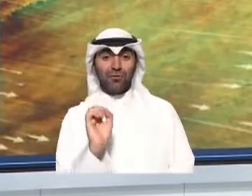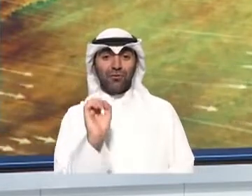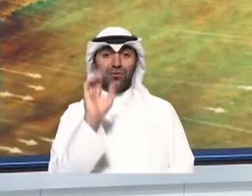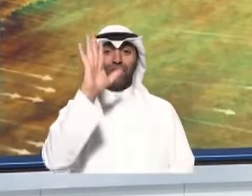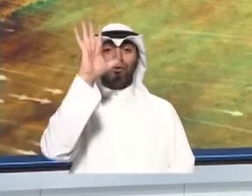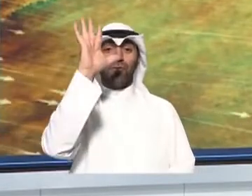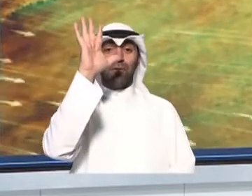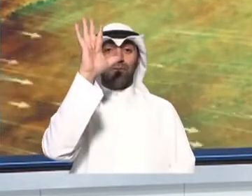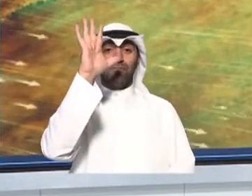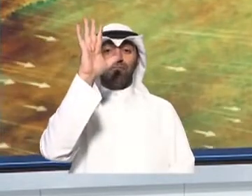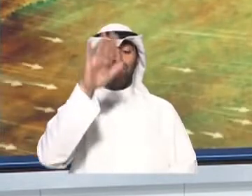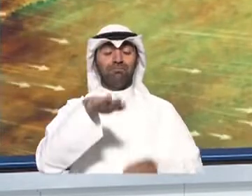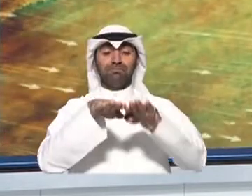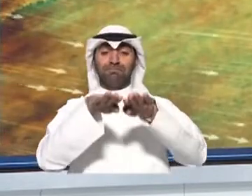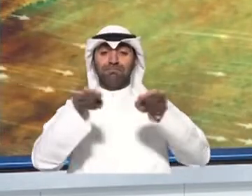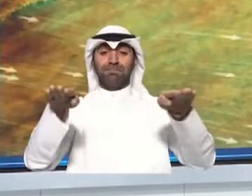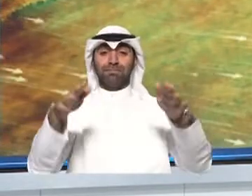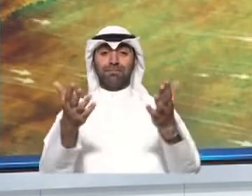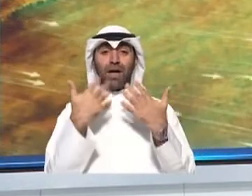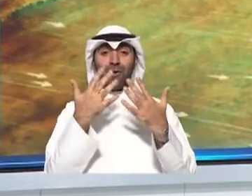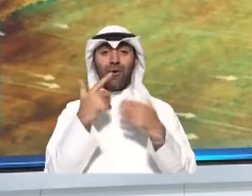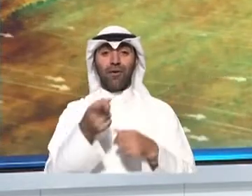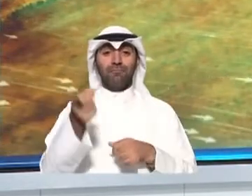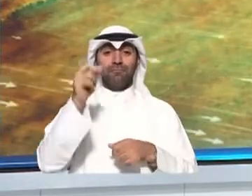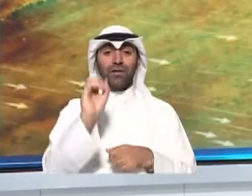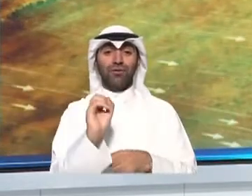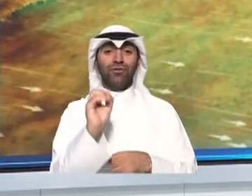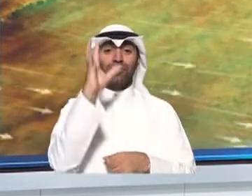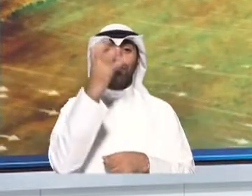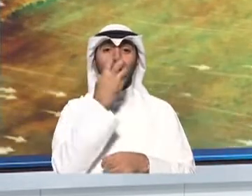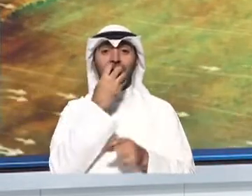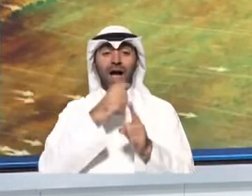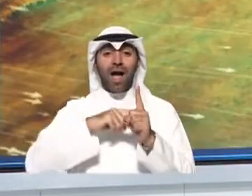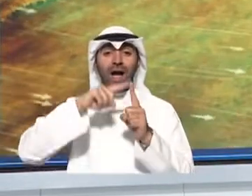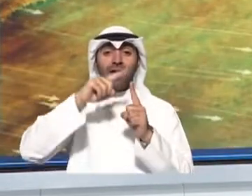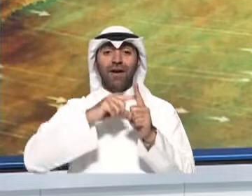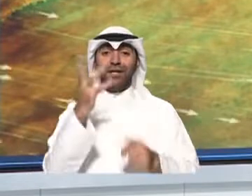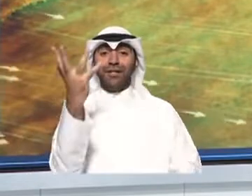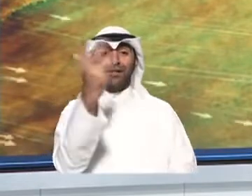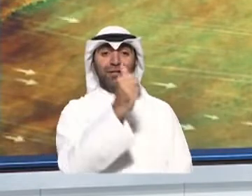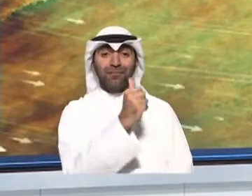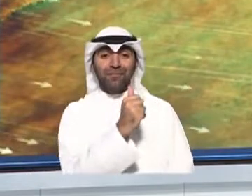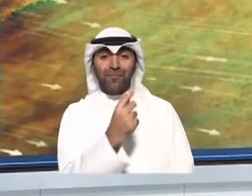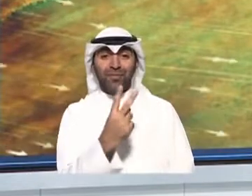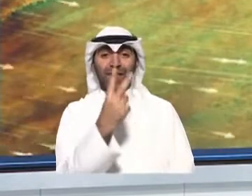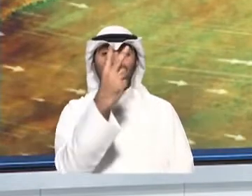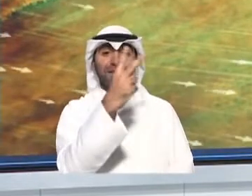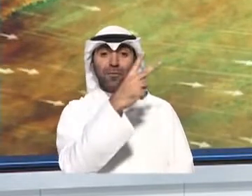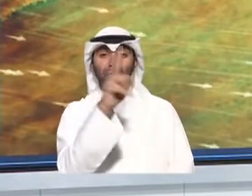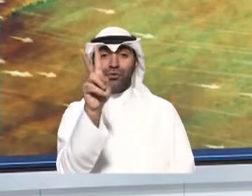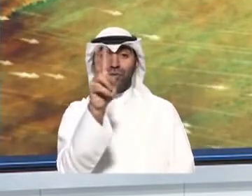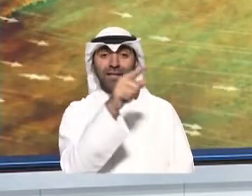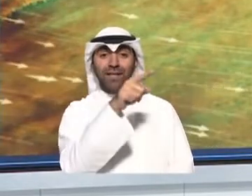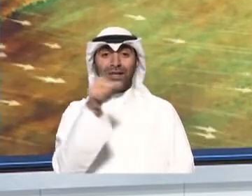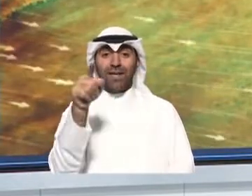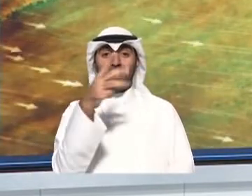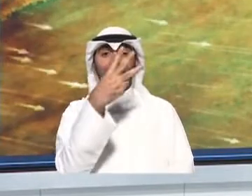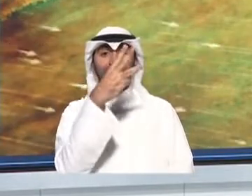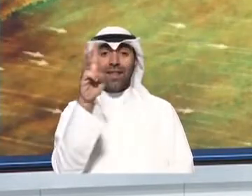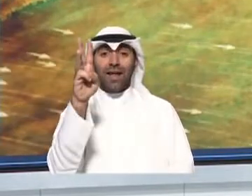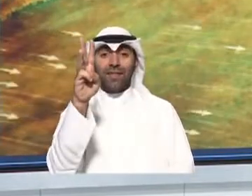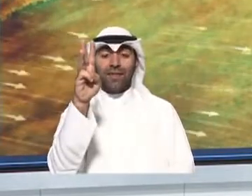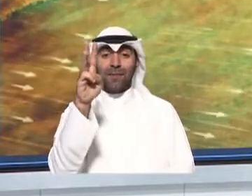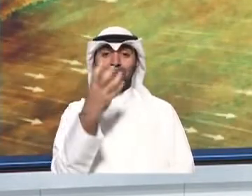استمرار الأجواء المائلة للحرارة. وفي صباح يوم الغد قد تصل درجات الحرارة ما بين 27 إلى 30 درجة مئوية على